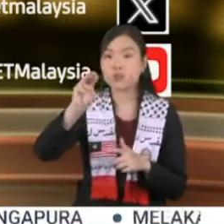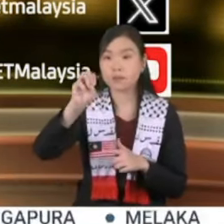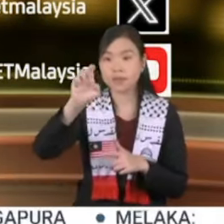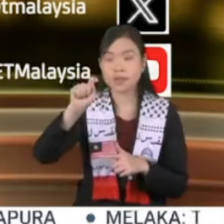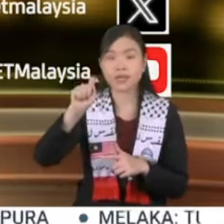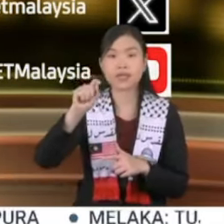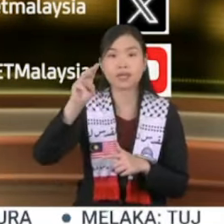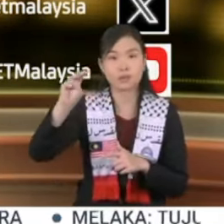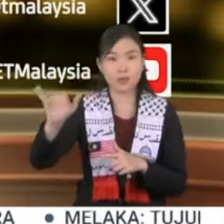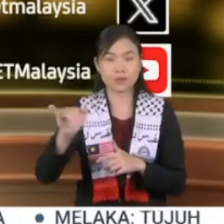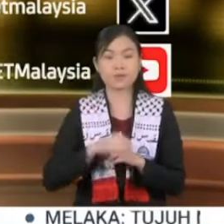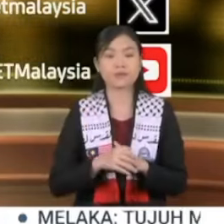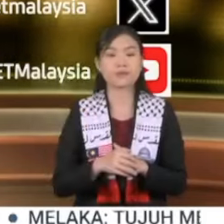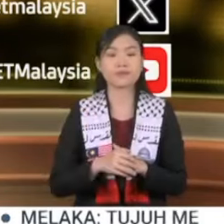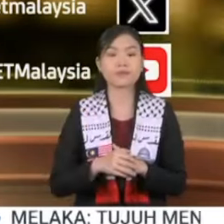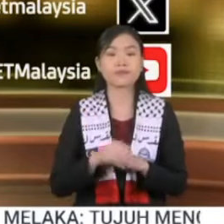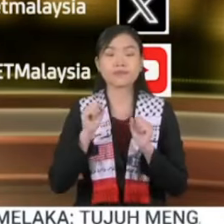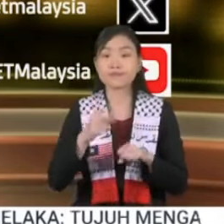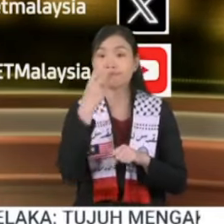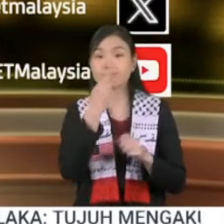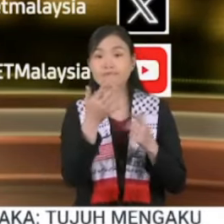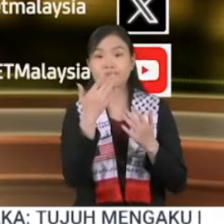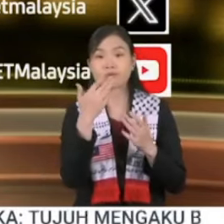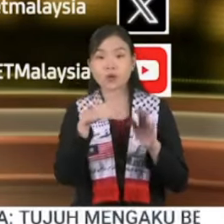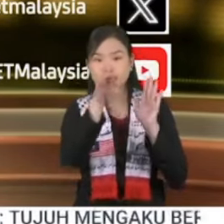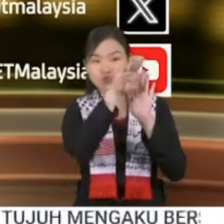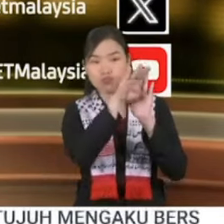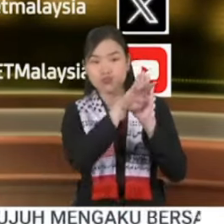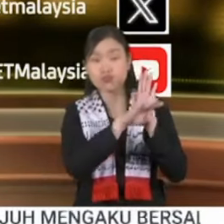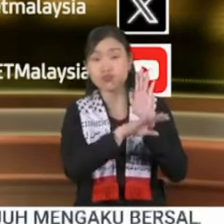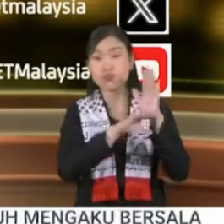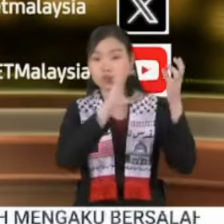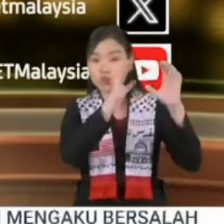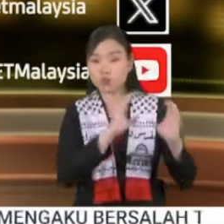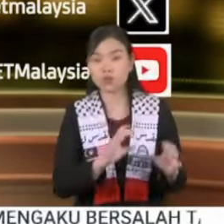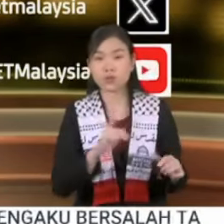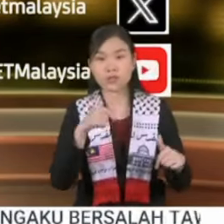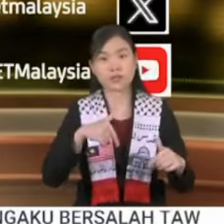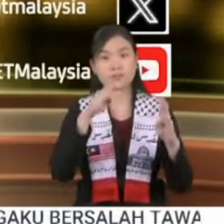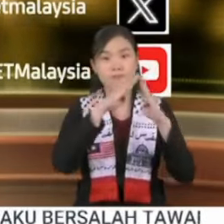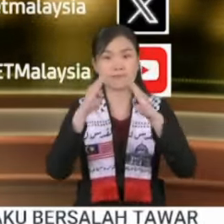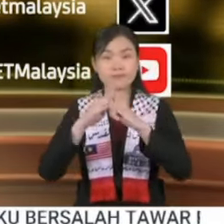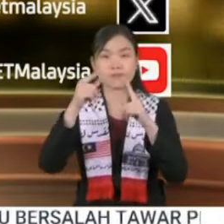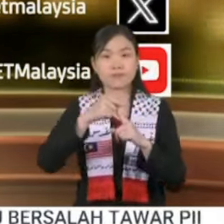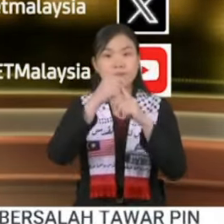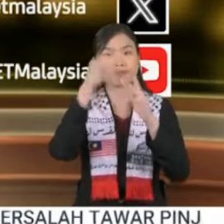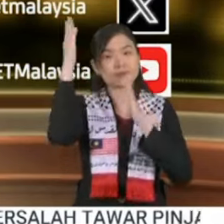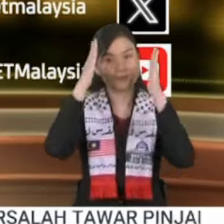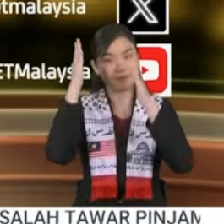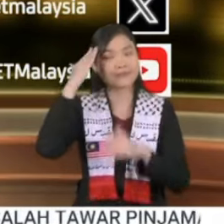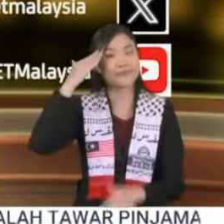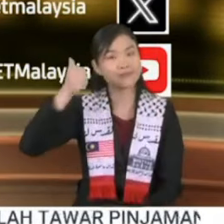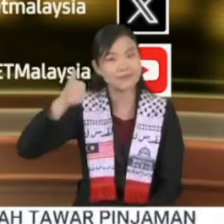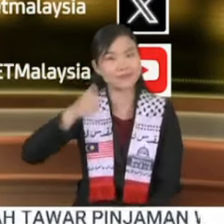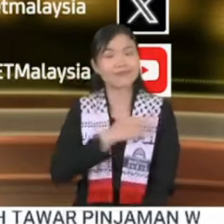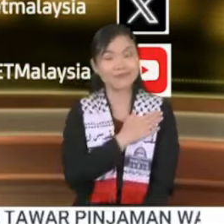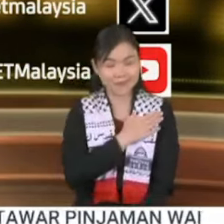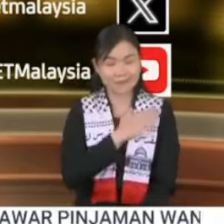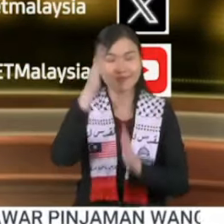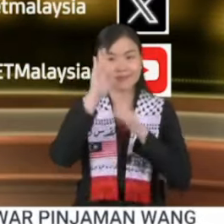www.met.gov.my. Sebelum berpisah, kita ikuti tinjauan cuaca bagi bandar-bandar utama di Malaysia. Sekian, assalamualaikum dan